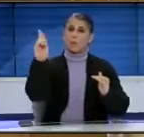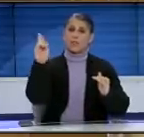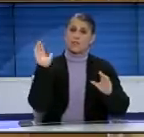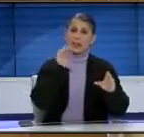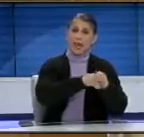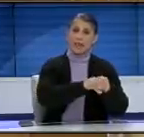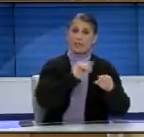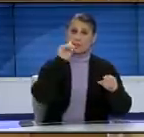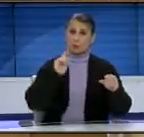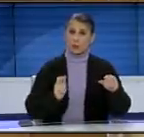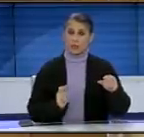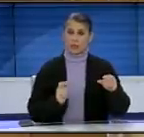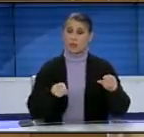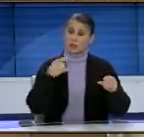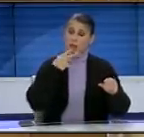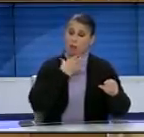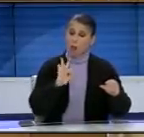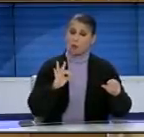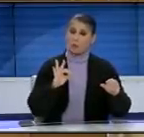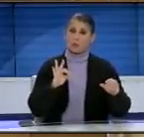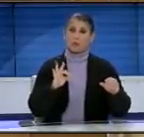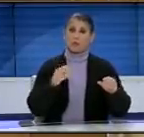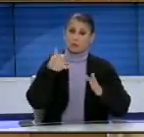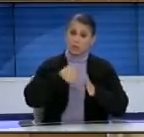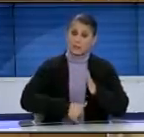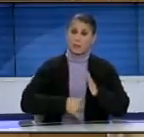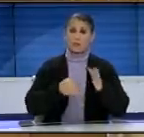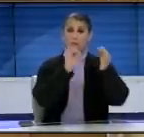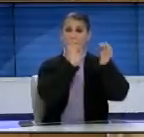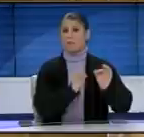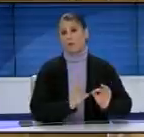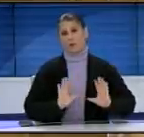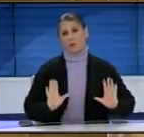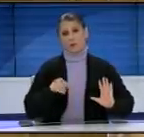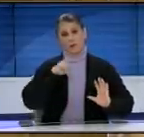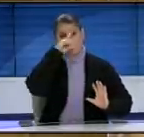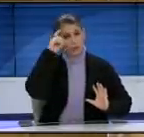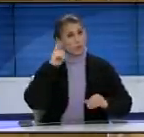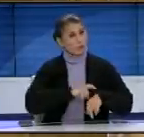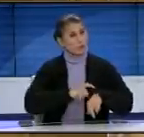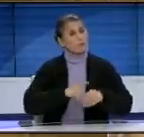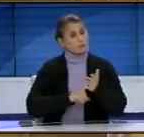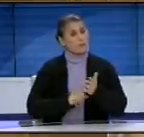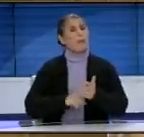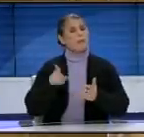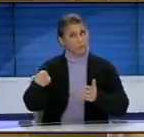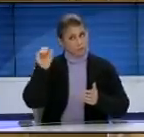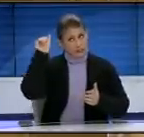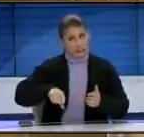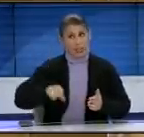για λόγους ουσιαστικούς αλλά και συμβολικούς αυτές τις δύσκολες στιγμές.